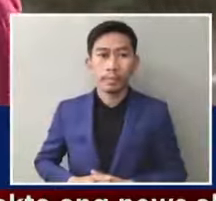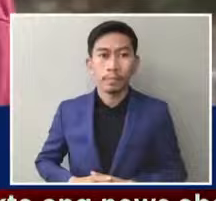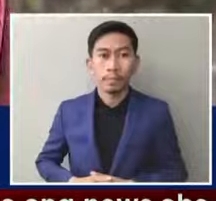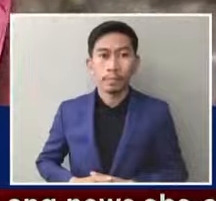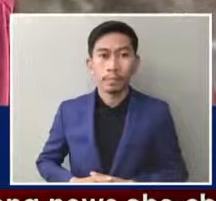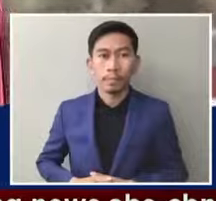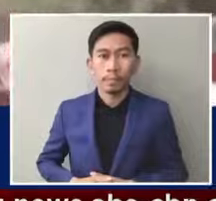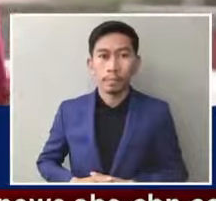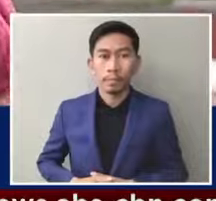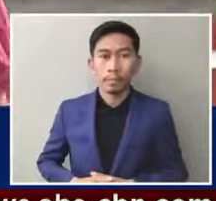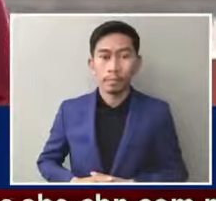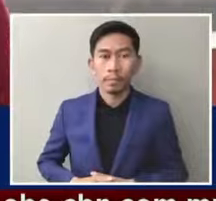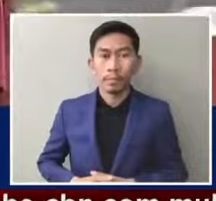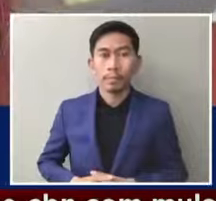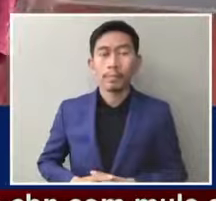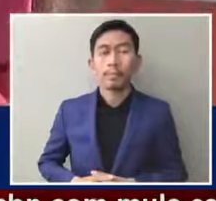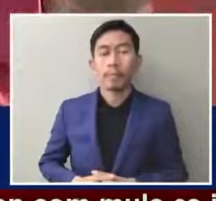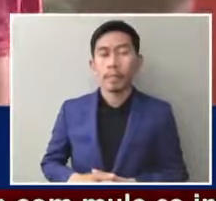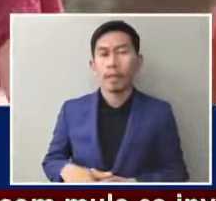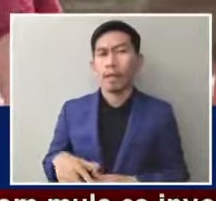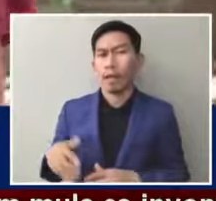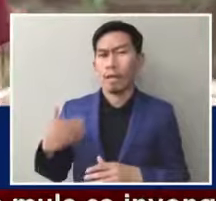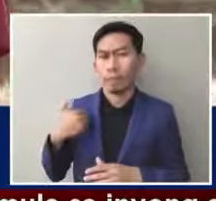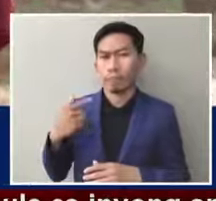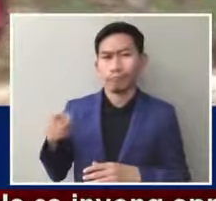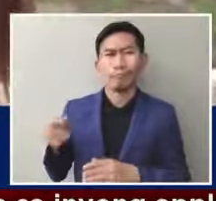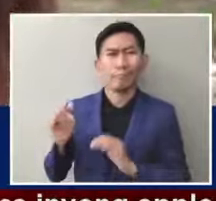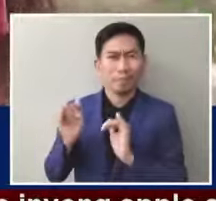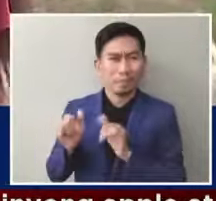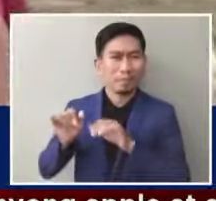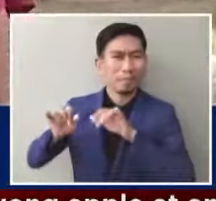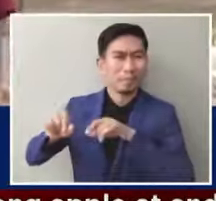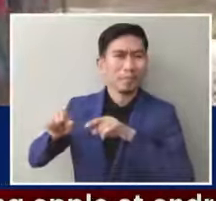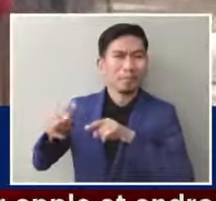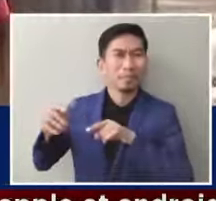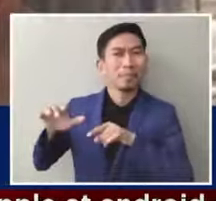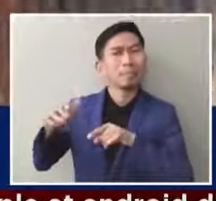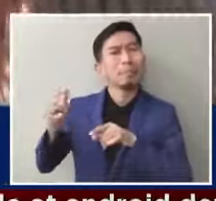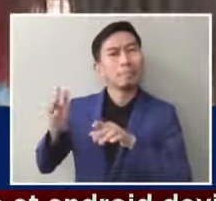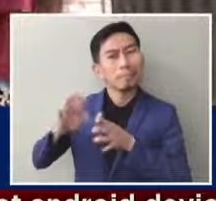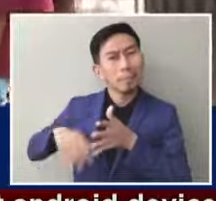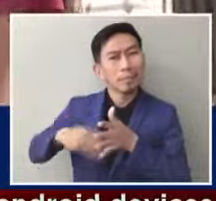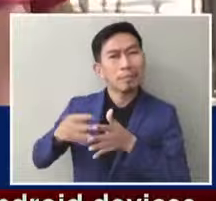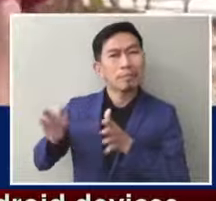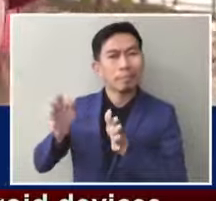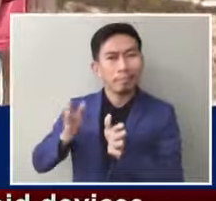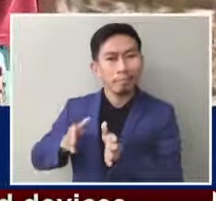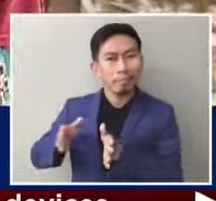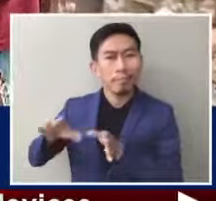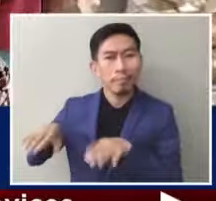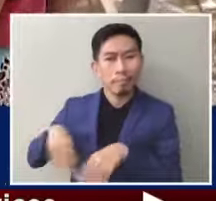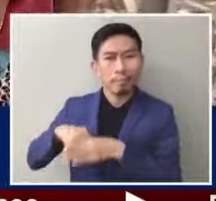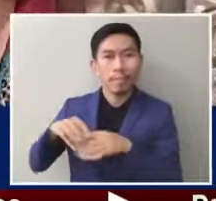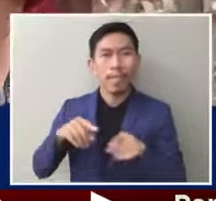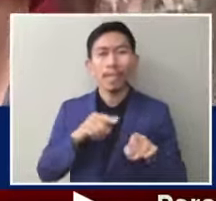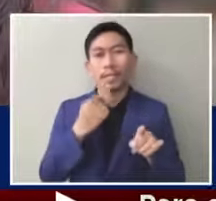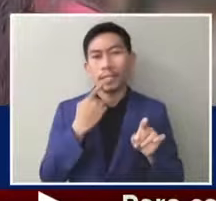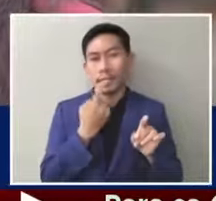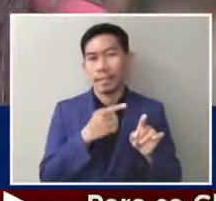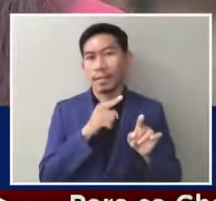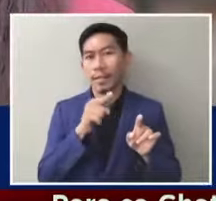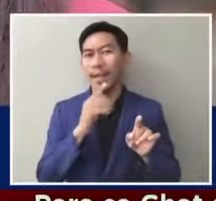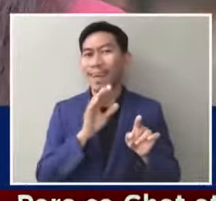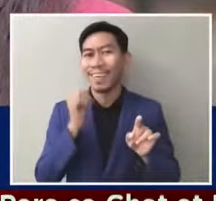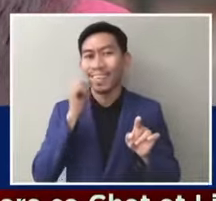Lagi namang nandyan ang pag-aasawa. Sabi ni Ruby, 35 years old at in a long-distance relationship sa kanyang Pakistani boyfriend.